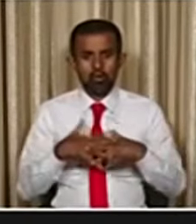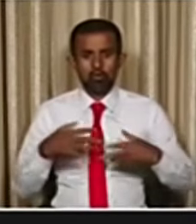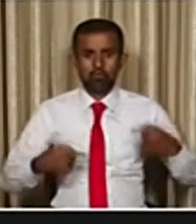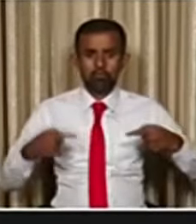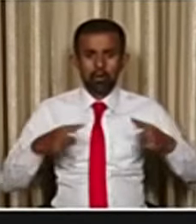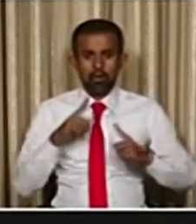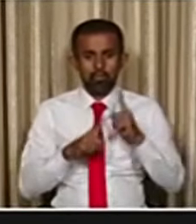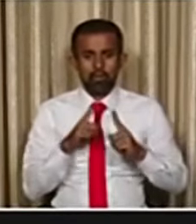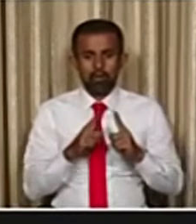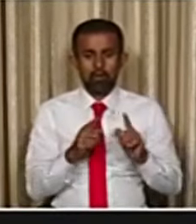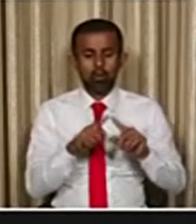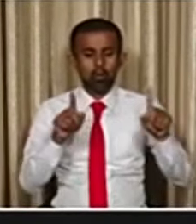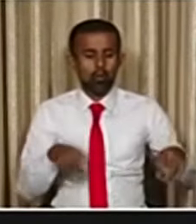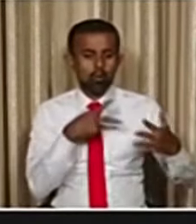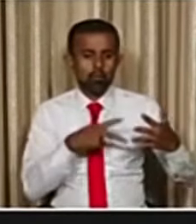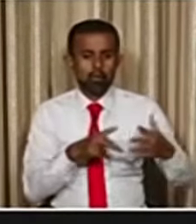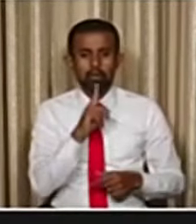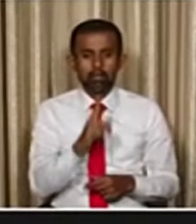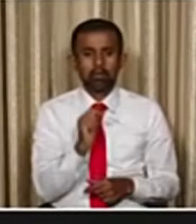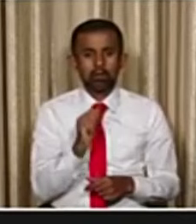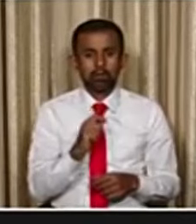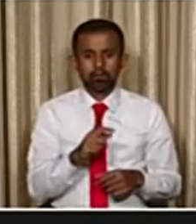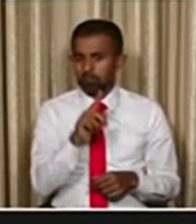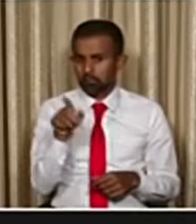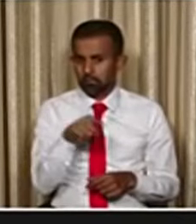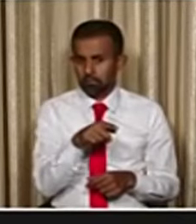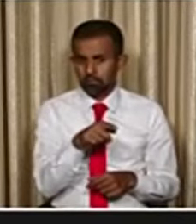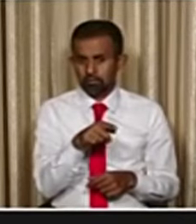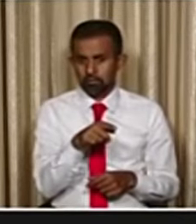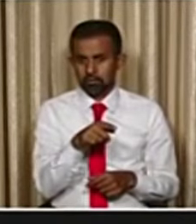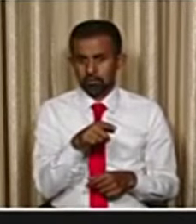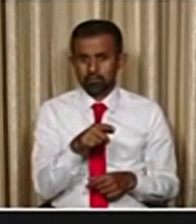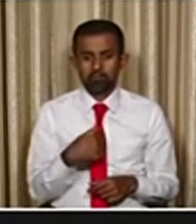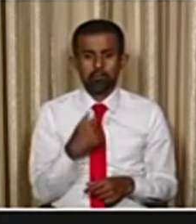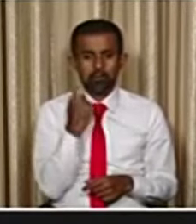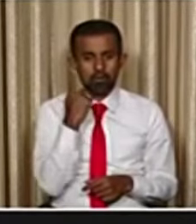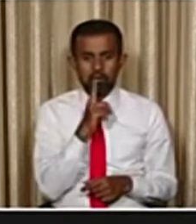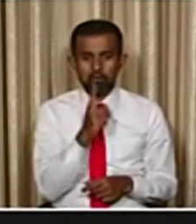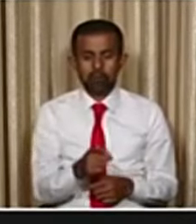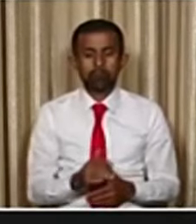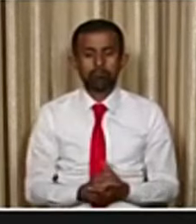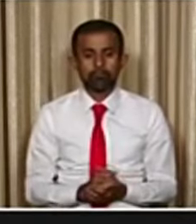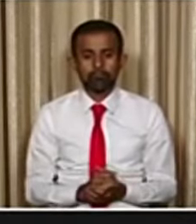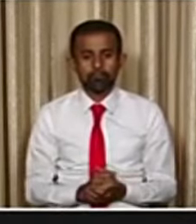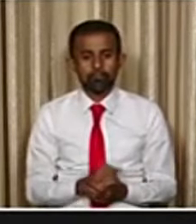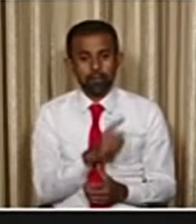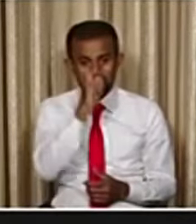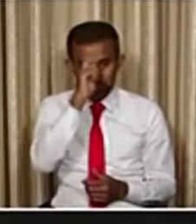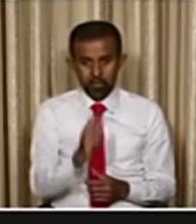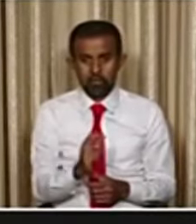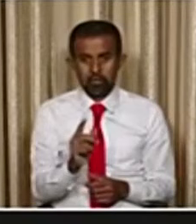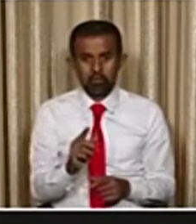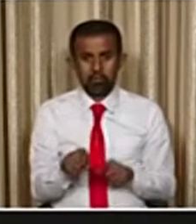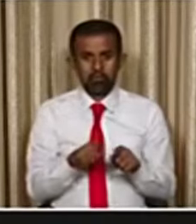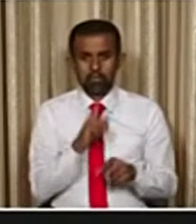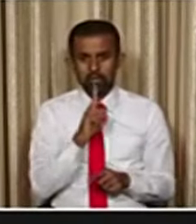කතා කරනකොට ඇයි මේ කොළබලයන් කතා කරන්නේ කියලා කියන්නේ. ඒක වැරදි. ඒ කාරණේ මම මතු කරේ. එතුමා මහත්මෙක් නම් ඒ වැනි කාරණා